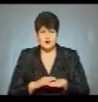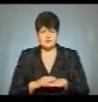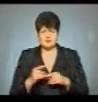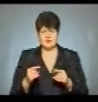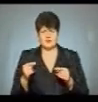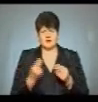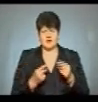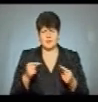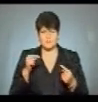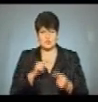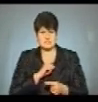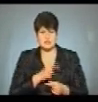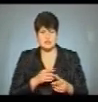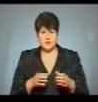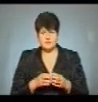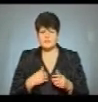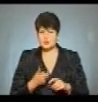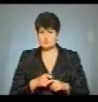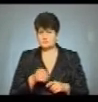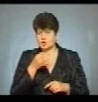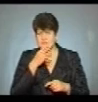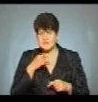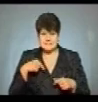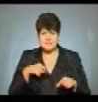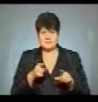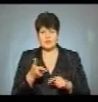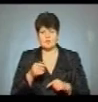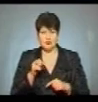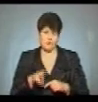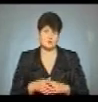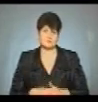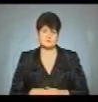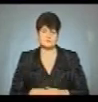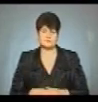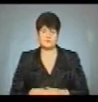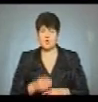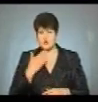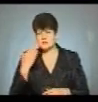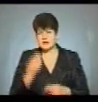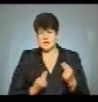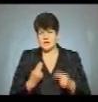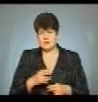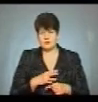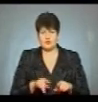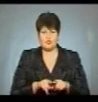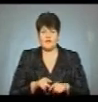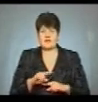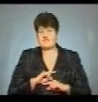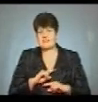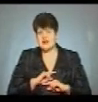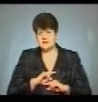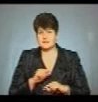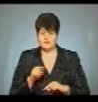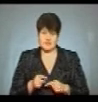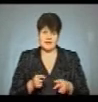команд грали. Мені найбільше подобається забивати голи, і я їх забиваю. Остання гра була така ніби фінальна, і